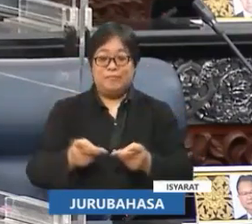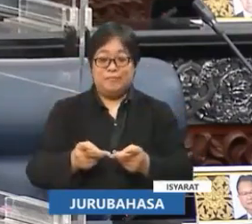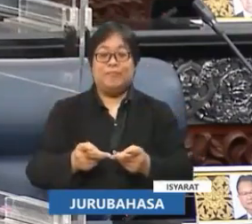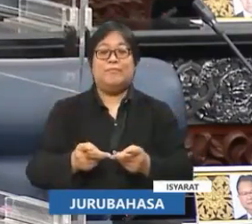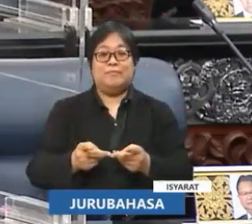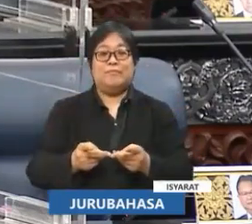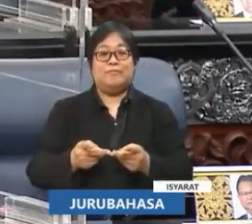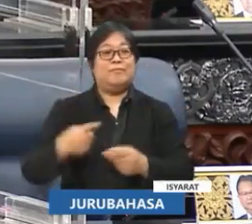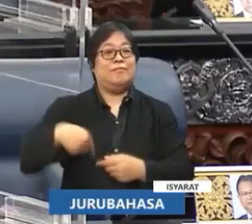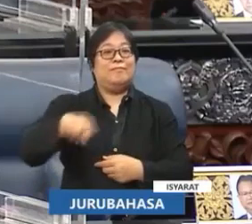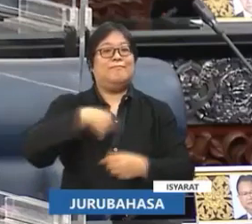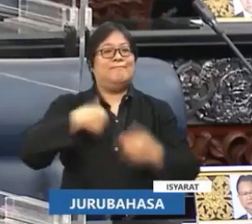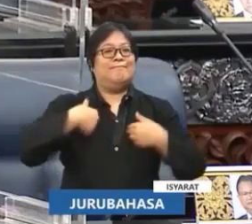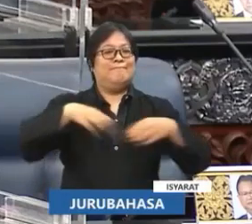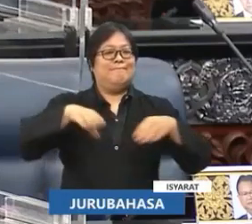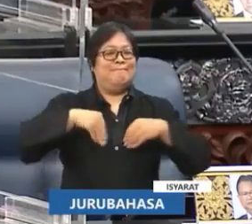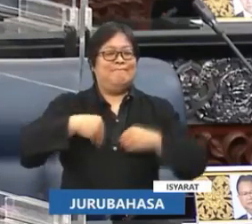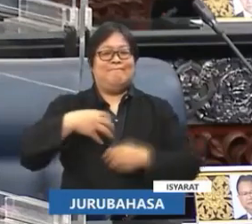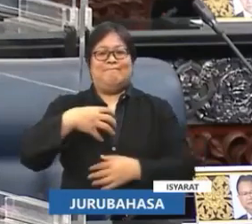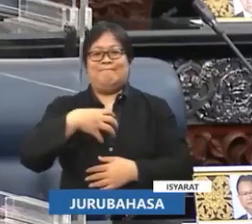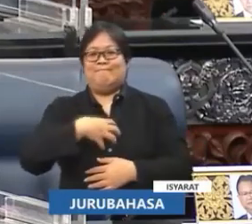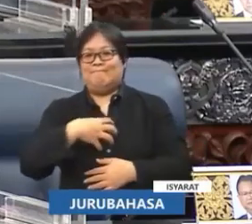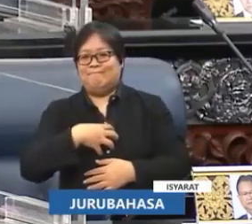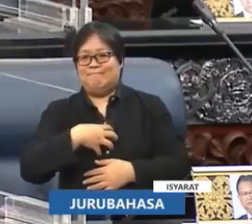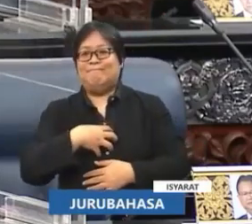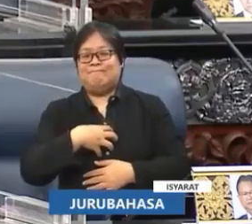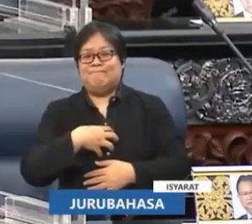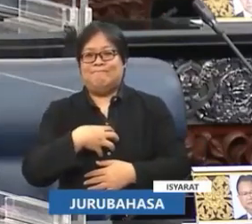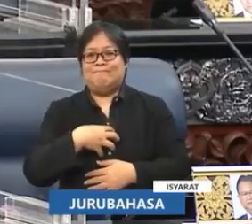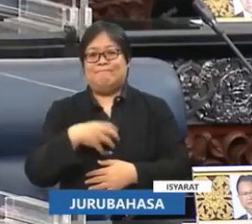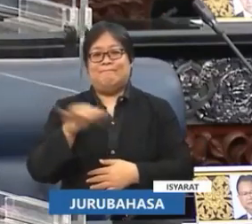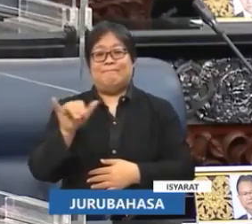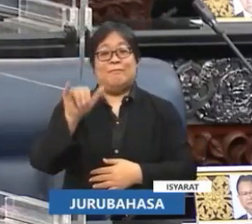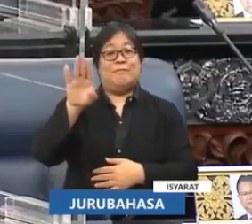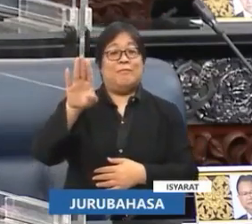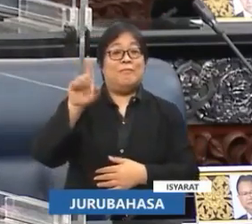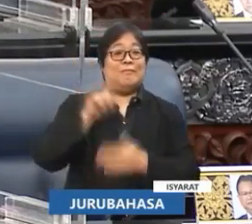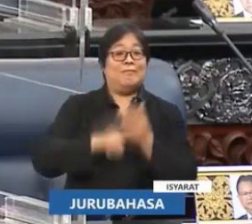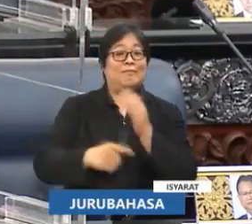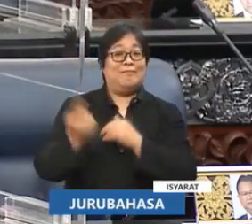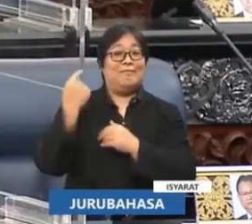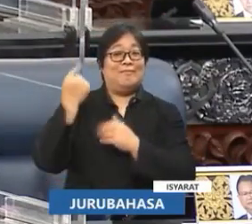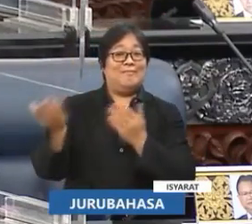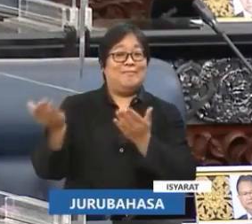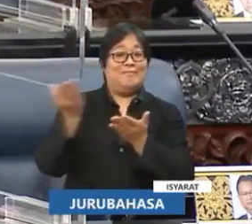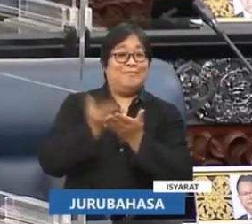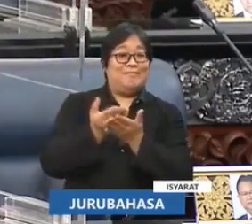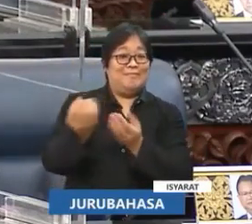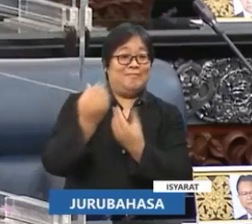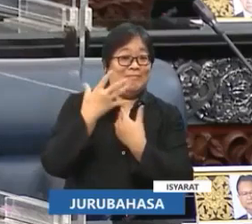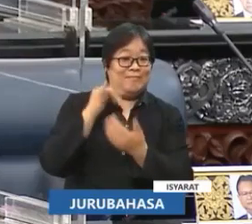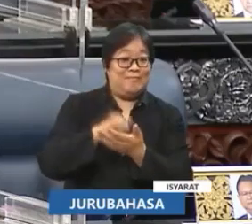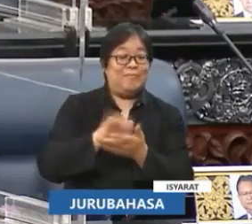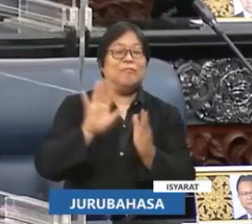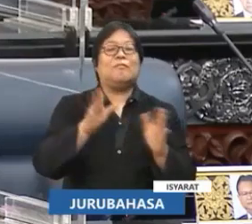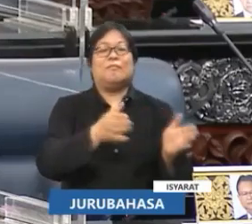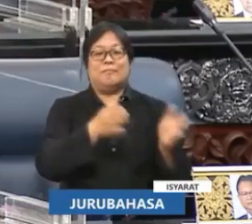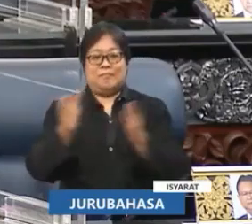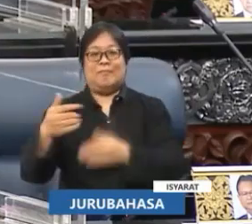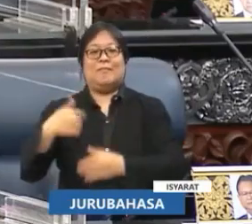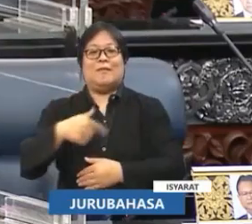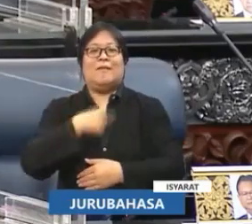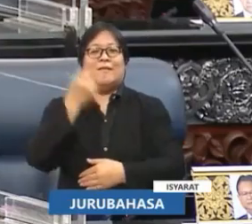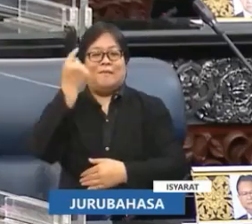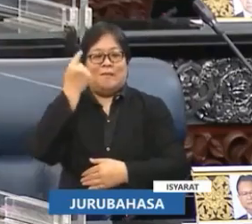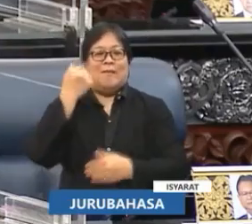yang mana kita menerima aduan-aduan seperti mana yang berhormat apa tu maksudkan. Sementara itu, kita juga faham